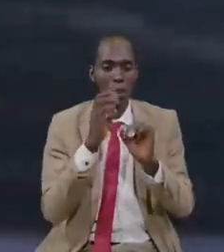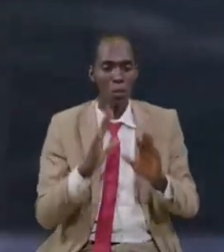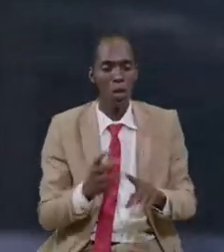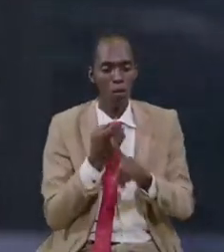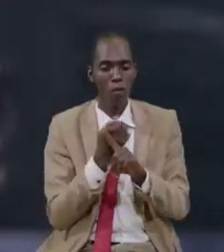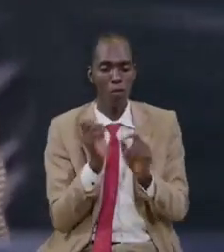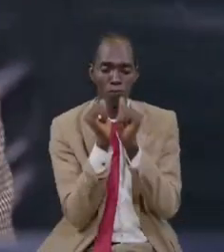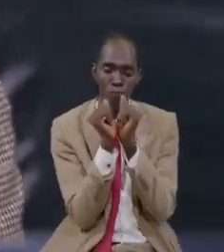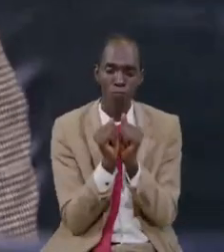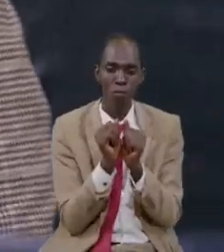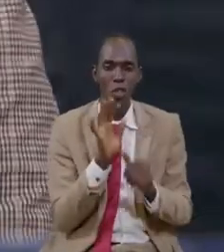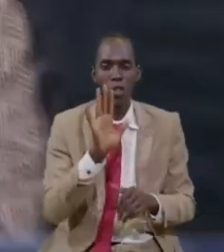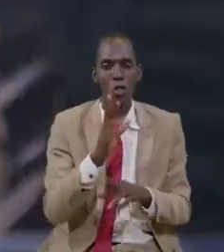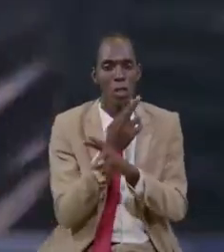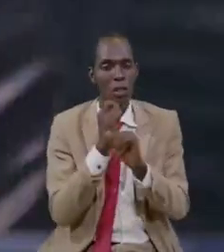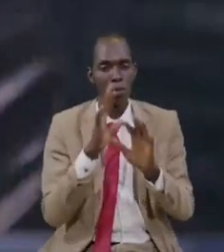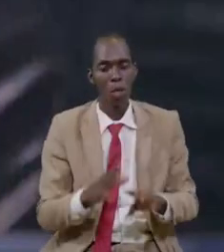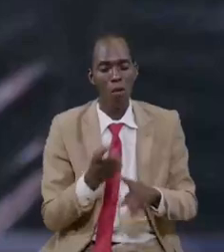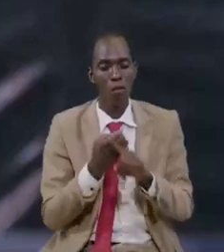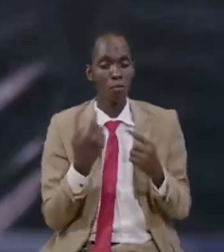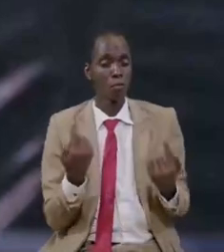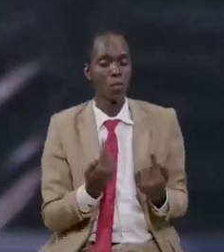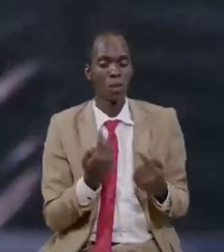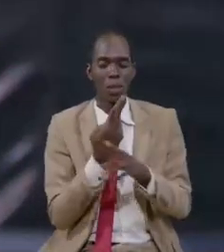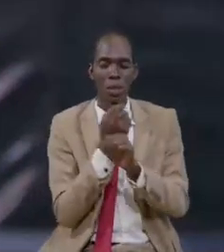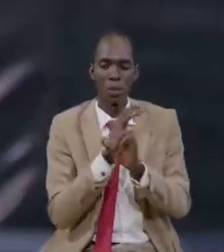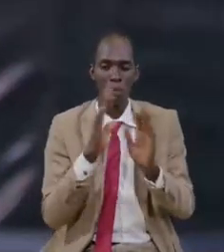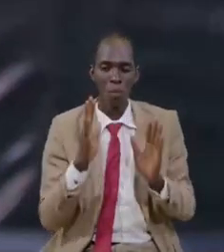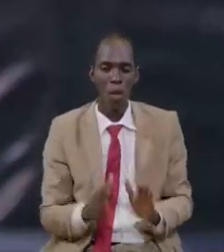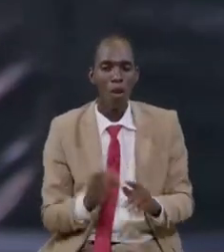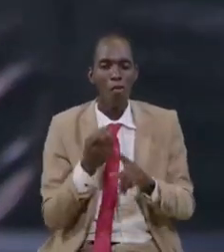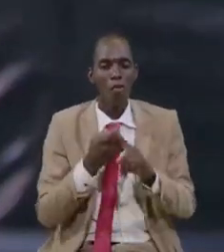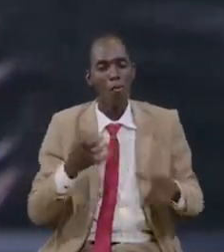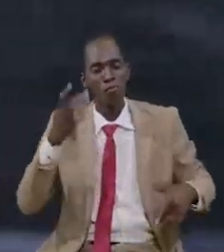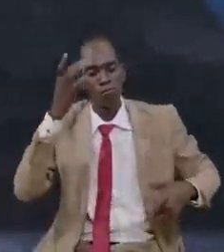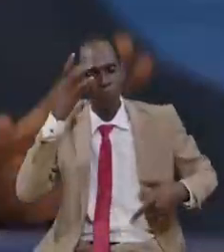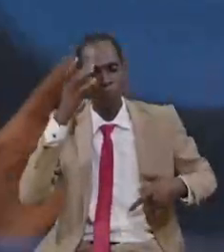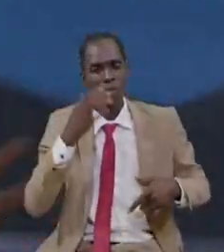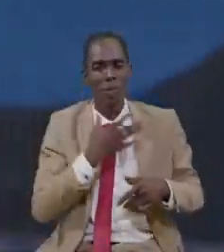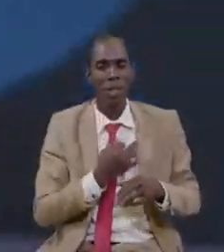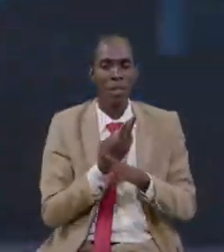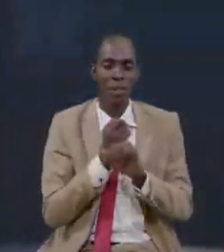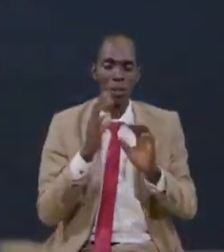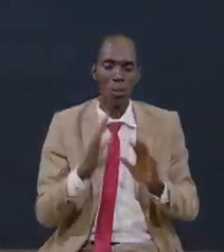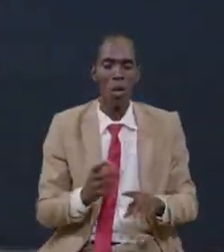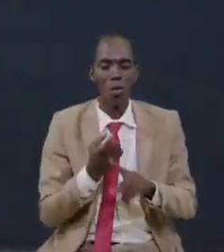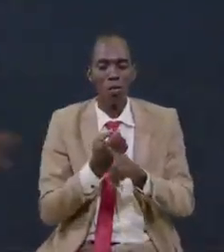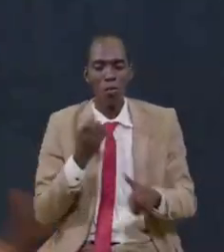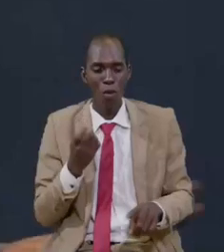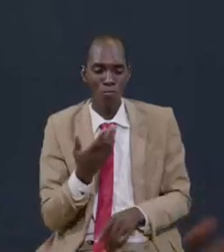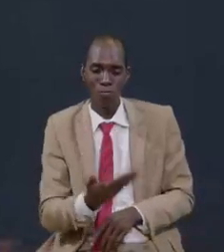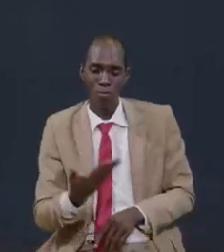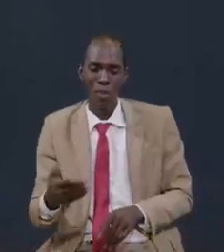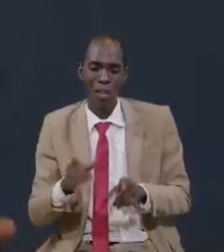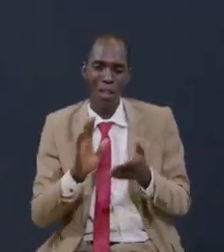Rédempteur du péché, rédempteur de la maladie, rédempteur des substances,